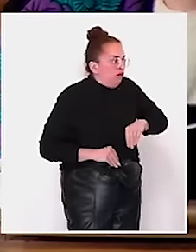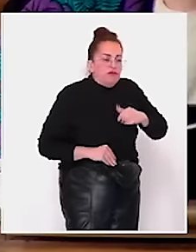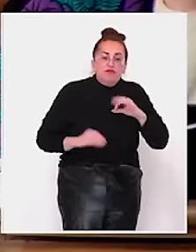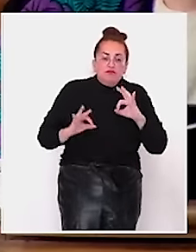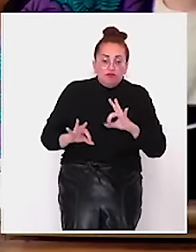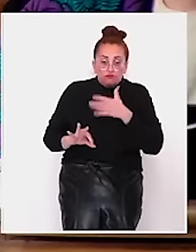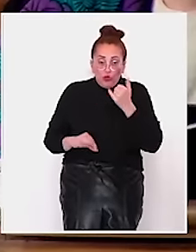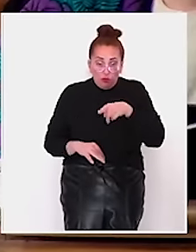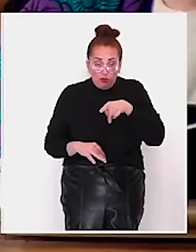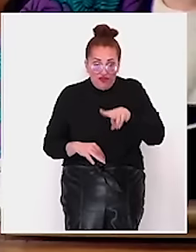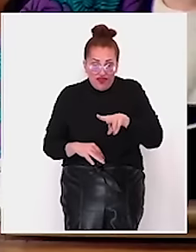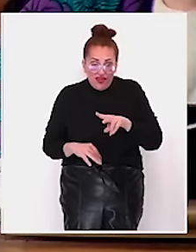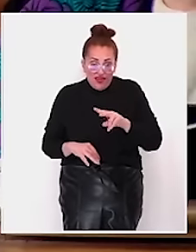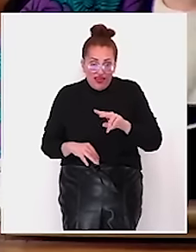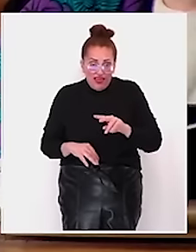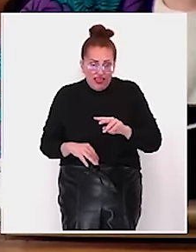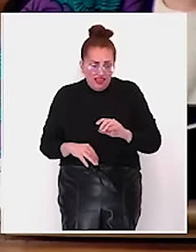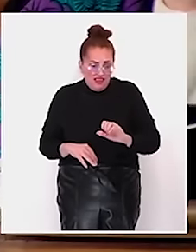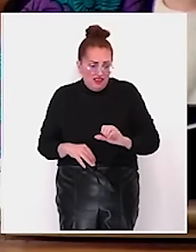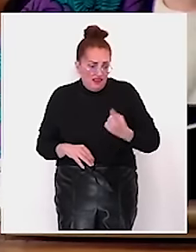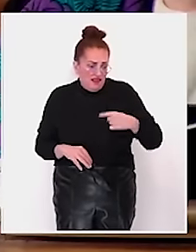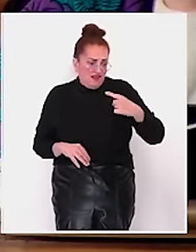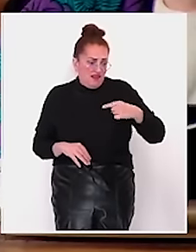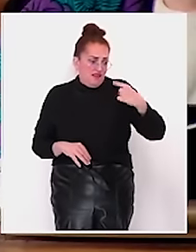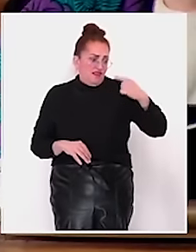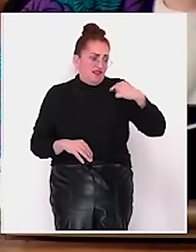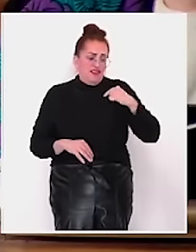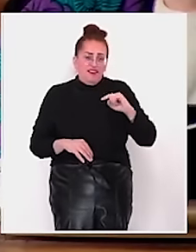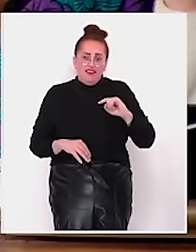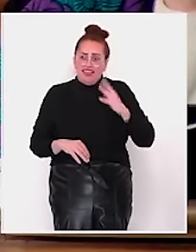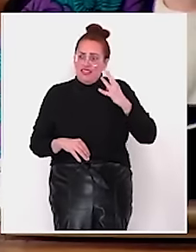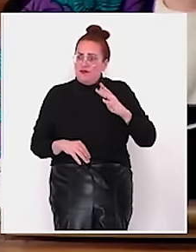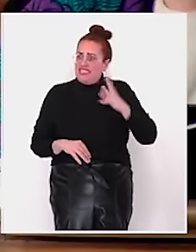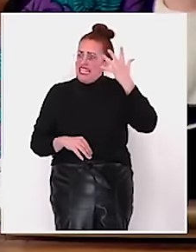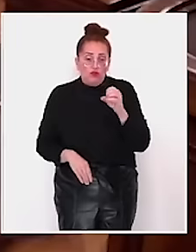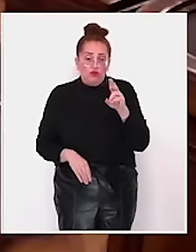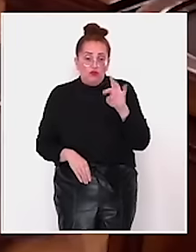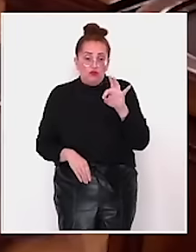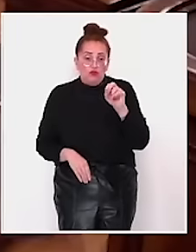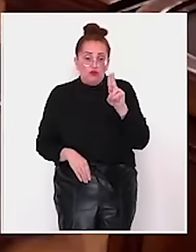conseils municipaux. Vous avez fait les mêmes interventions et je vous ai fait les mêmes réponses. Et comme ça, on va gagner du temps.